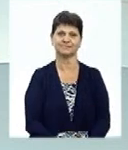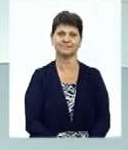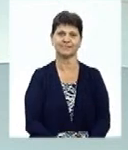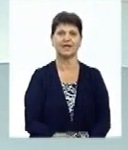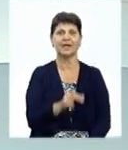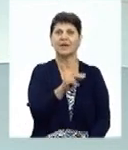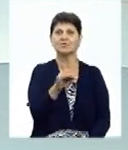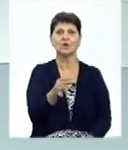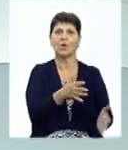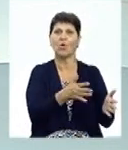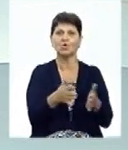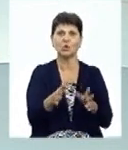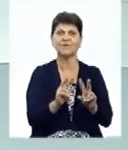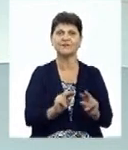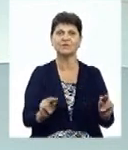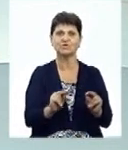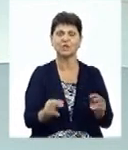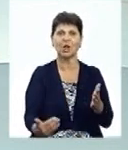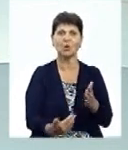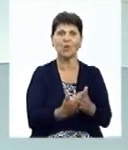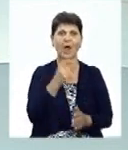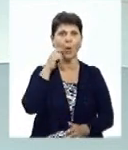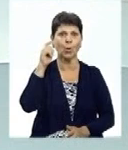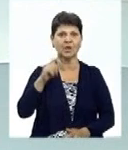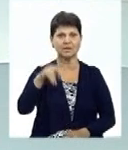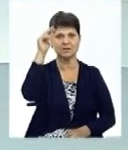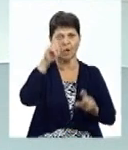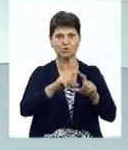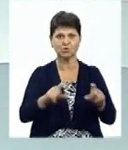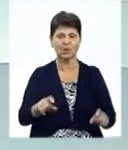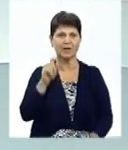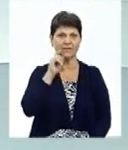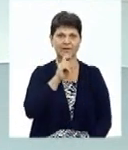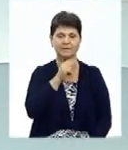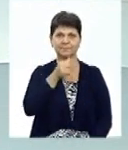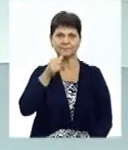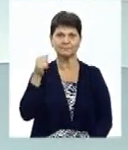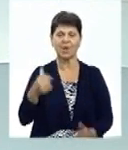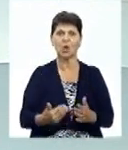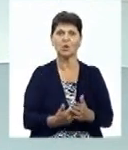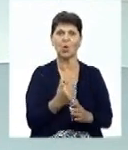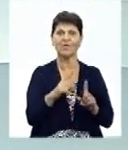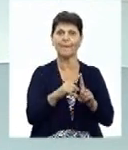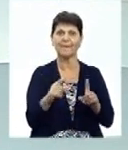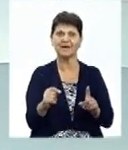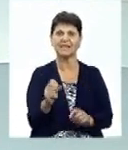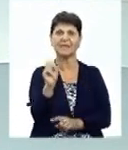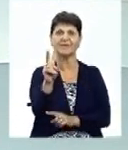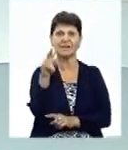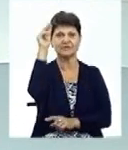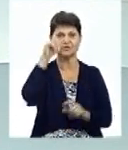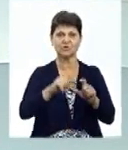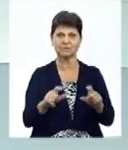Чи готові вчителі до впровадження нової української школи? На Вінниччині минулоріч за новими правилами працювало 12 навчальних